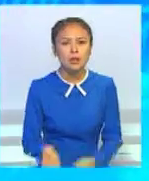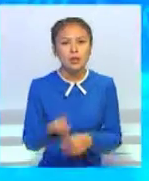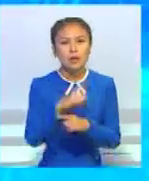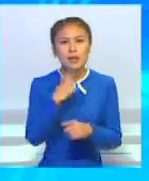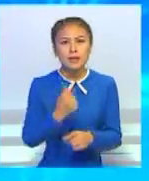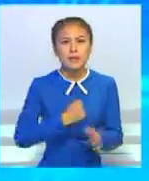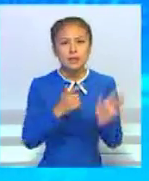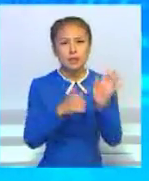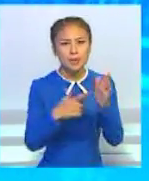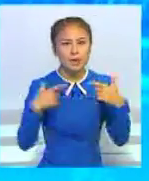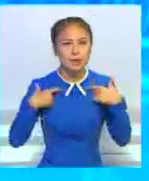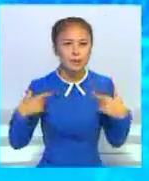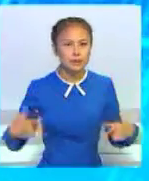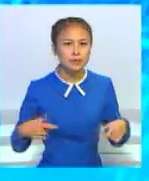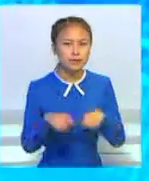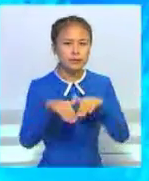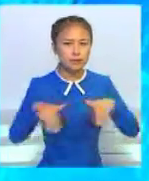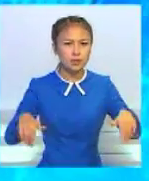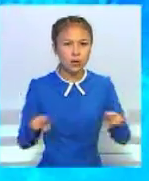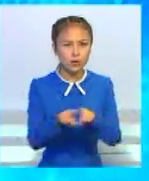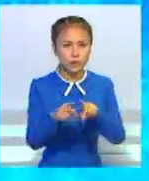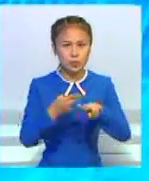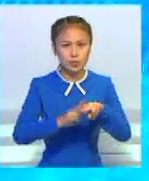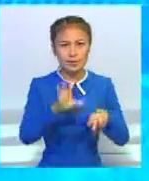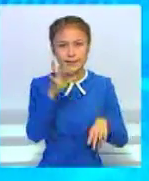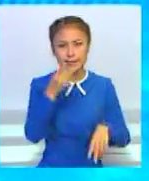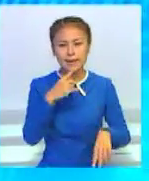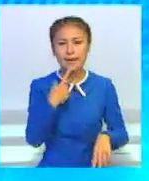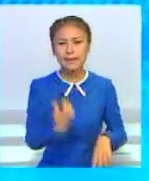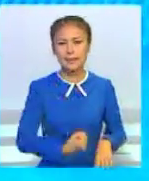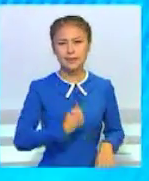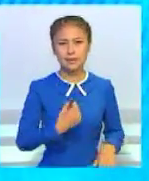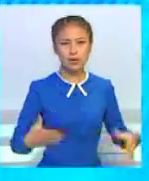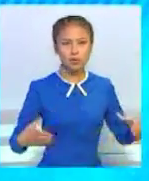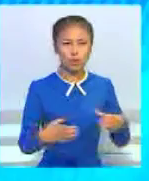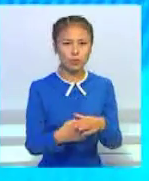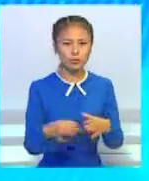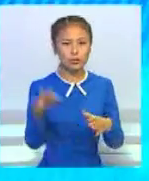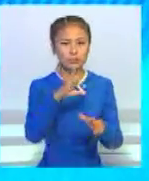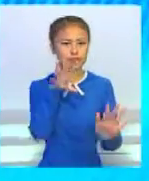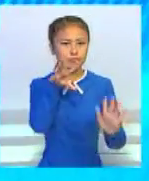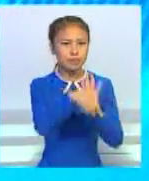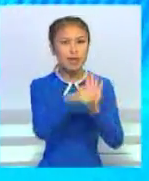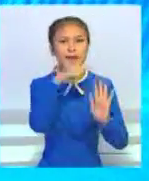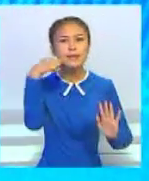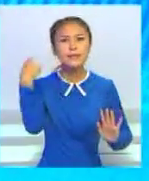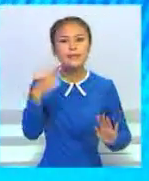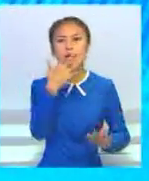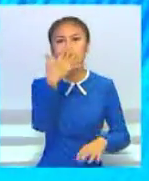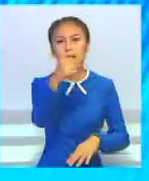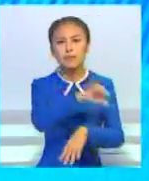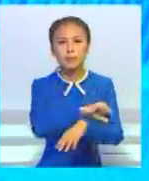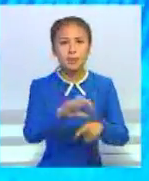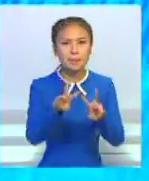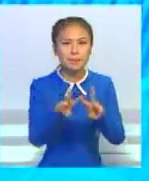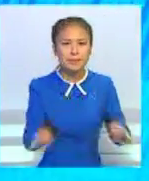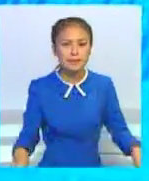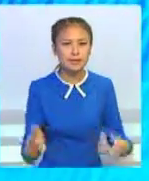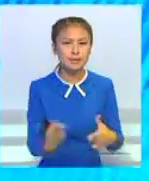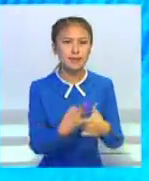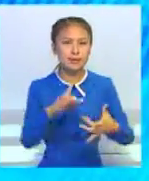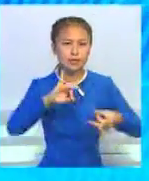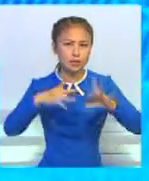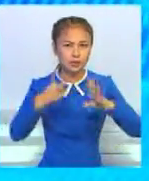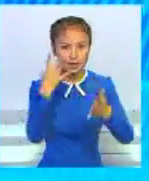Далалық әскердің жеті командирмен мыңнан астам содыр Сирия әскерінің құрамына қосылды. Бұл туралы Ресейдің сыртқы істер министрлігінің